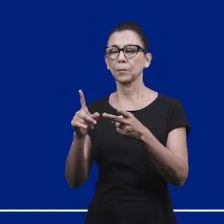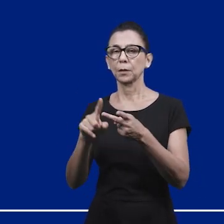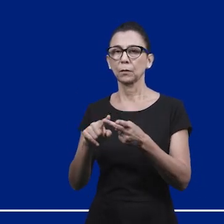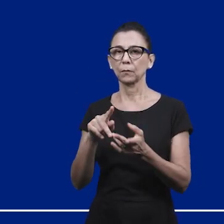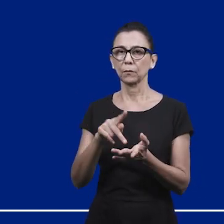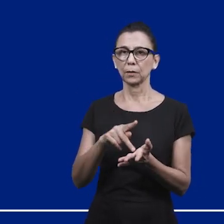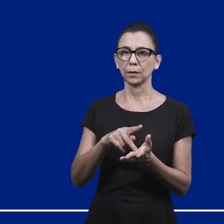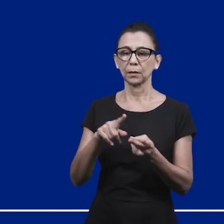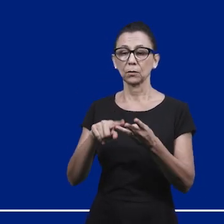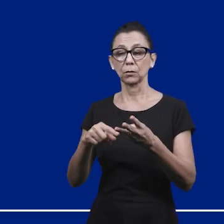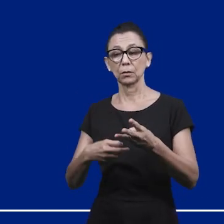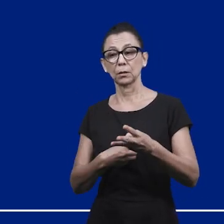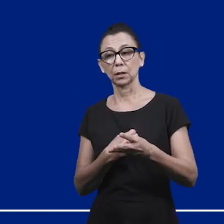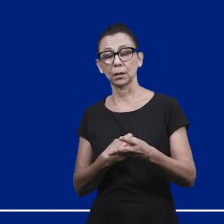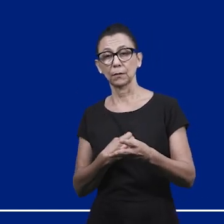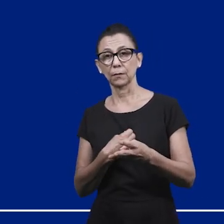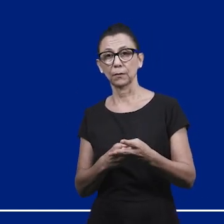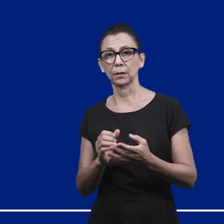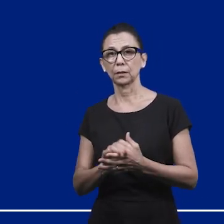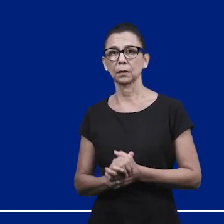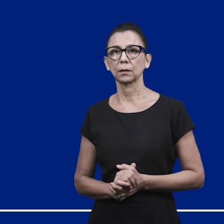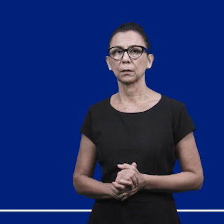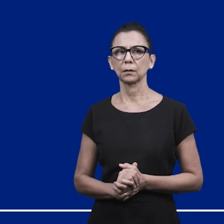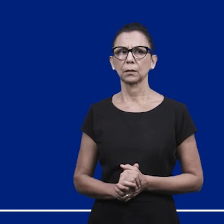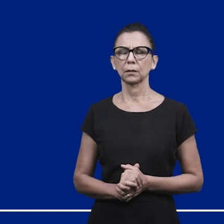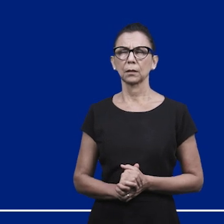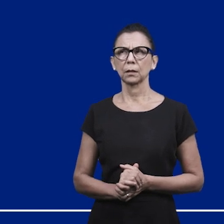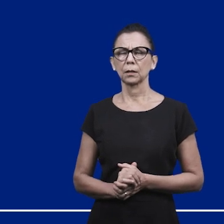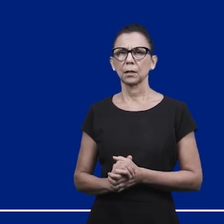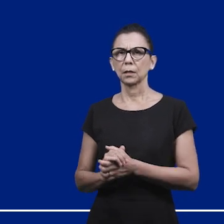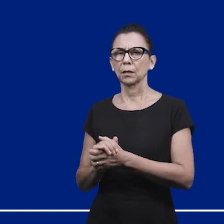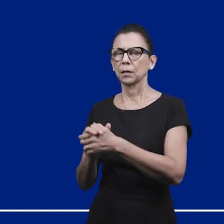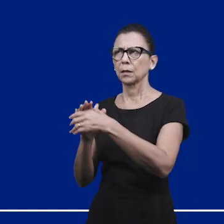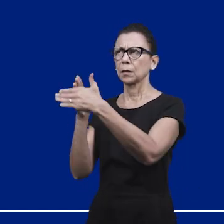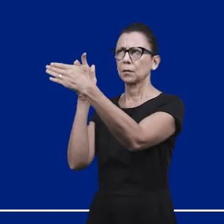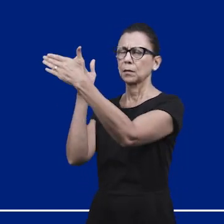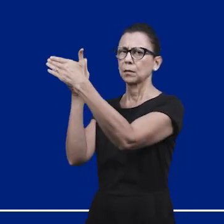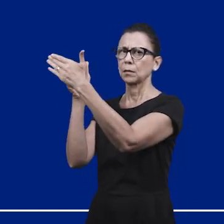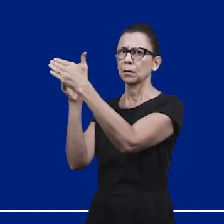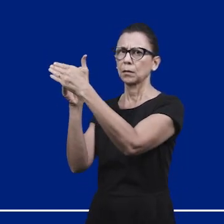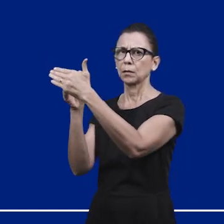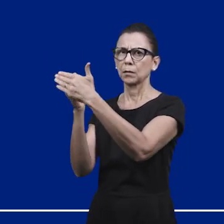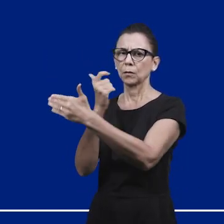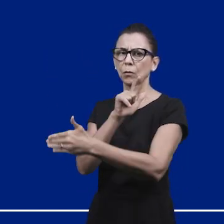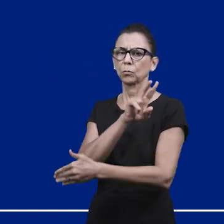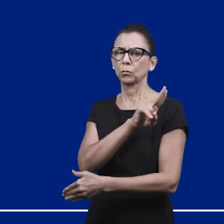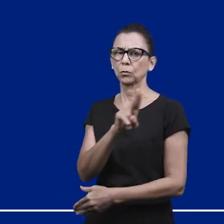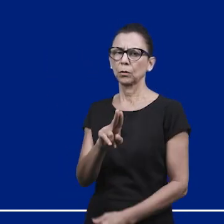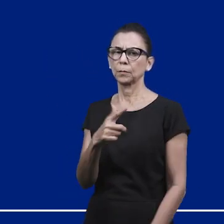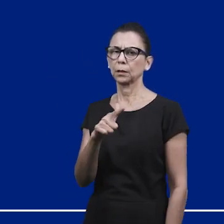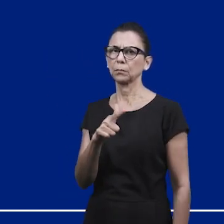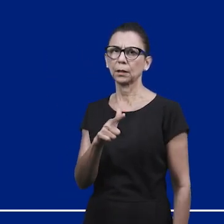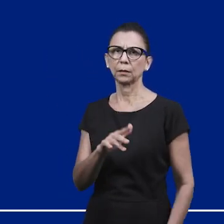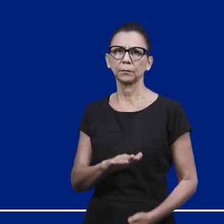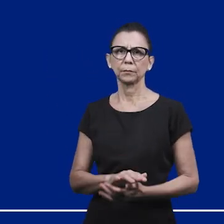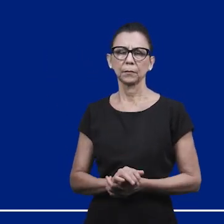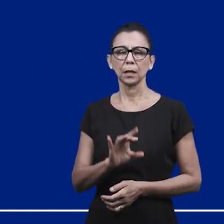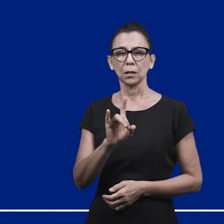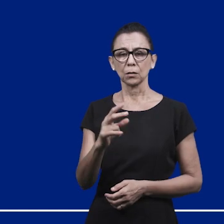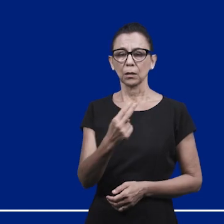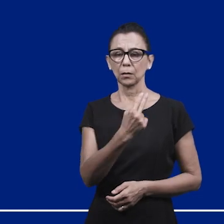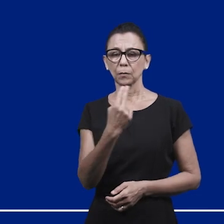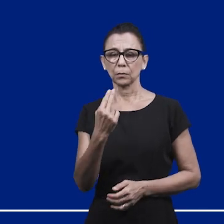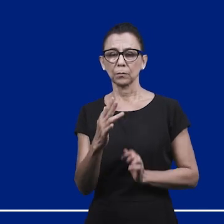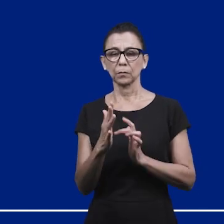la vérité et la vie. Personne vient au Père, sinon par moi. C'est jour. Je pense